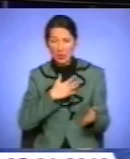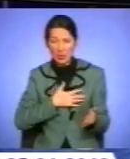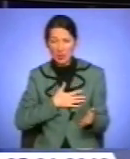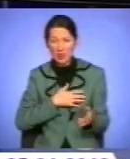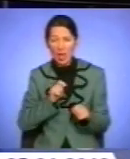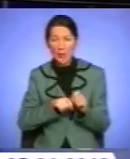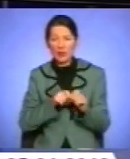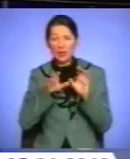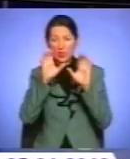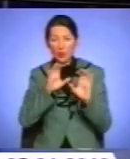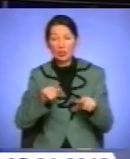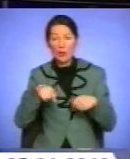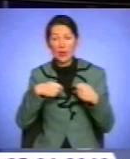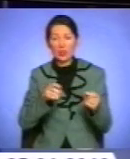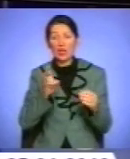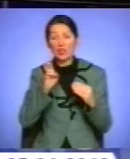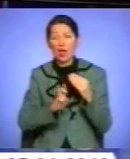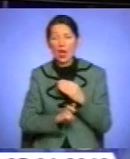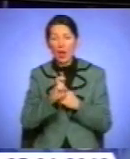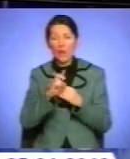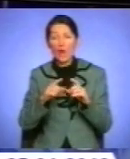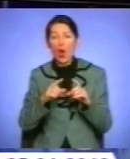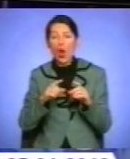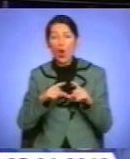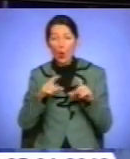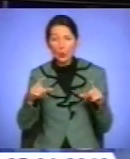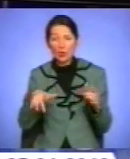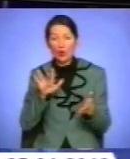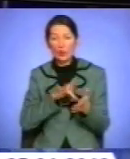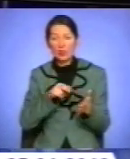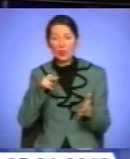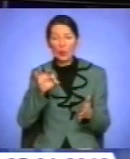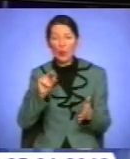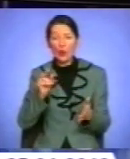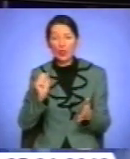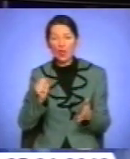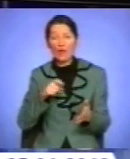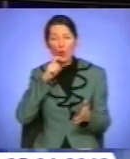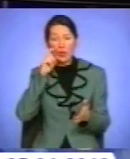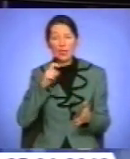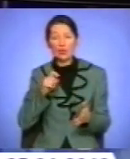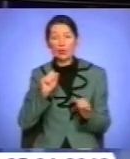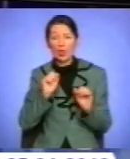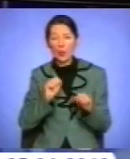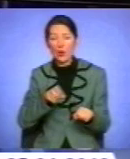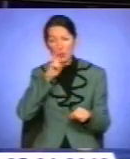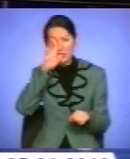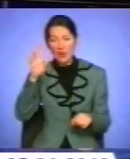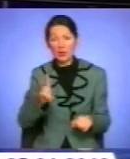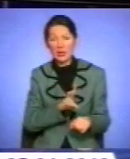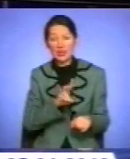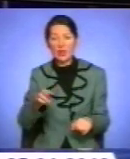перевірки законності передачі храмового комплексу в місті Почаєві Української православної церкви Московського патріархату. На